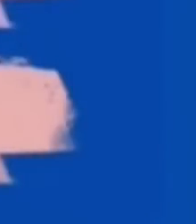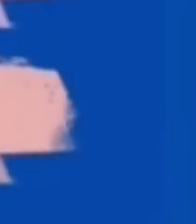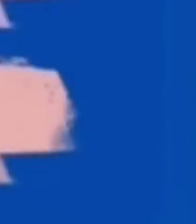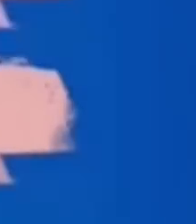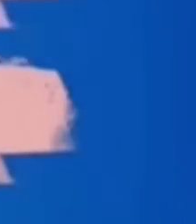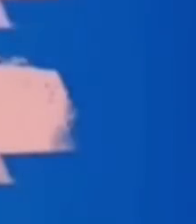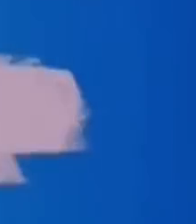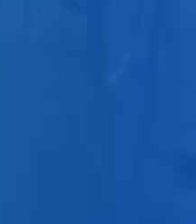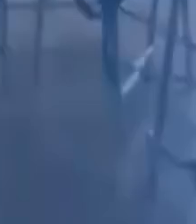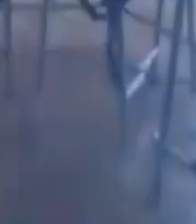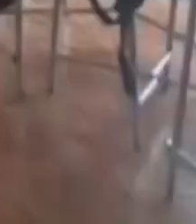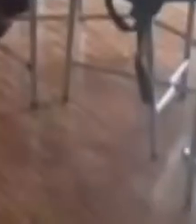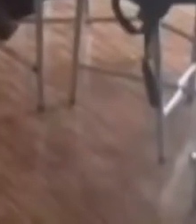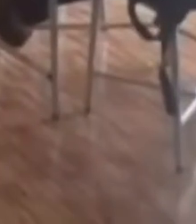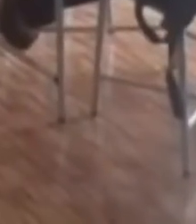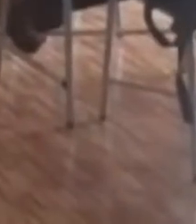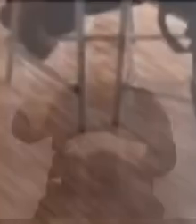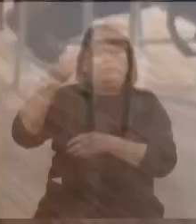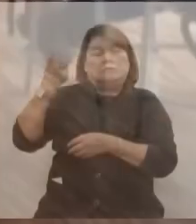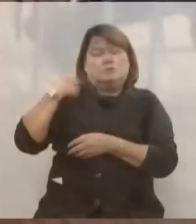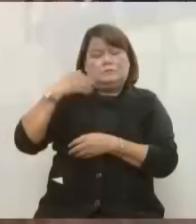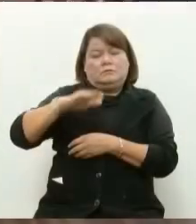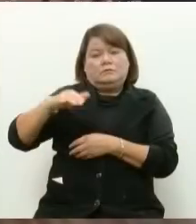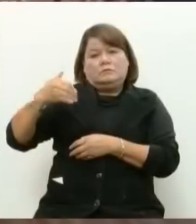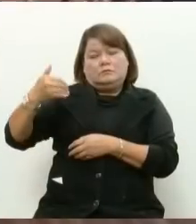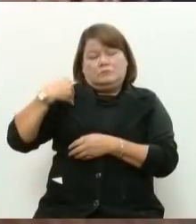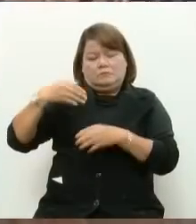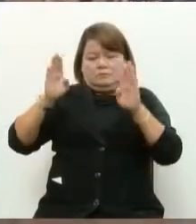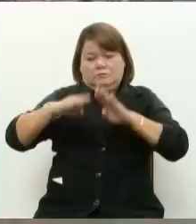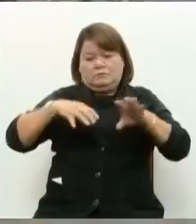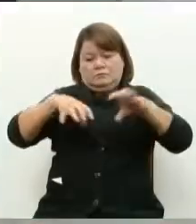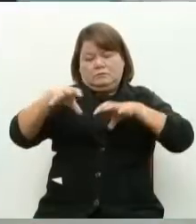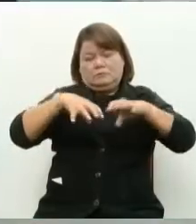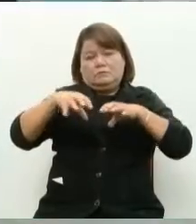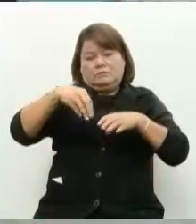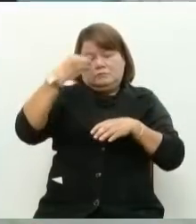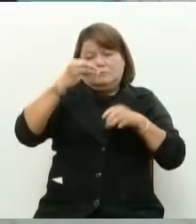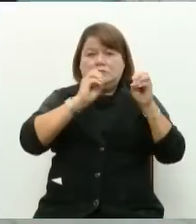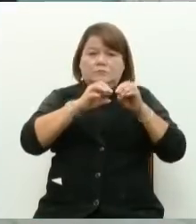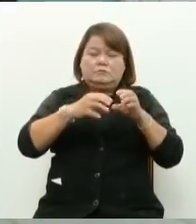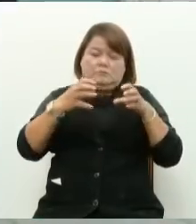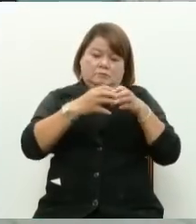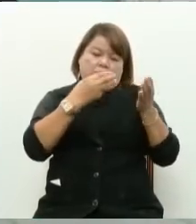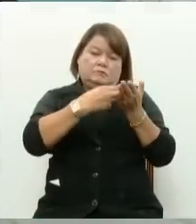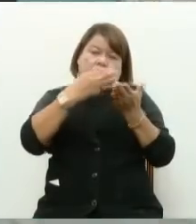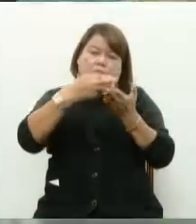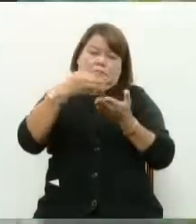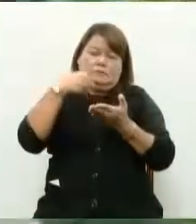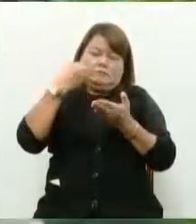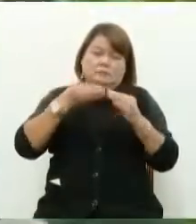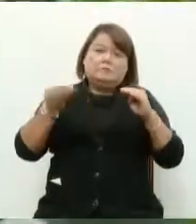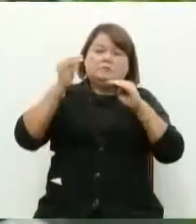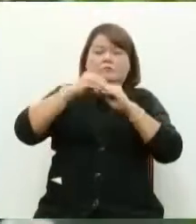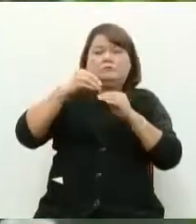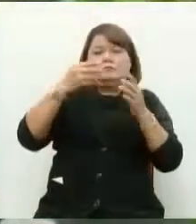Kids D เด็กดีชมรในรูปแบบของกิจกรรมการเรียนการสอนตามกลุ่มสาระการเรียนรู้กิจกรรมเสริมหลักสู